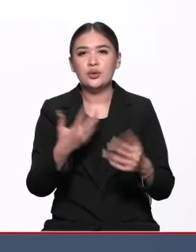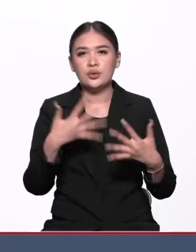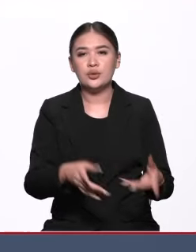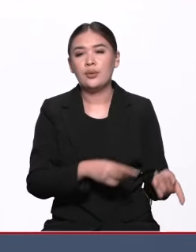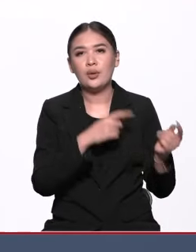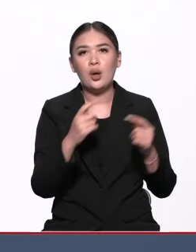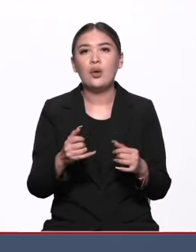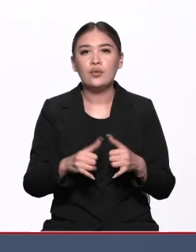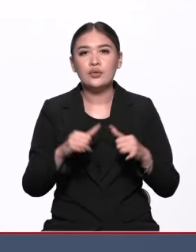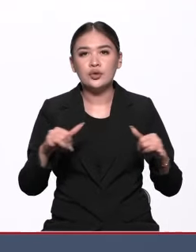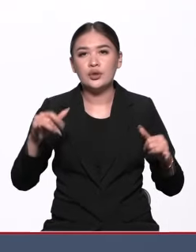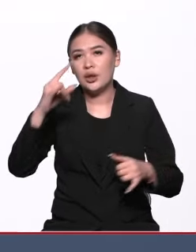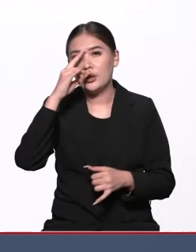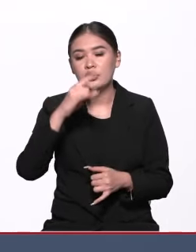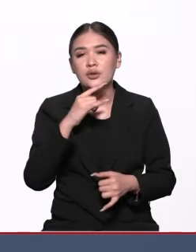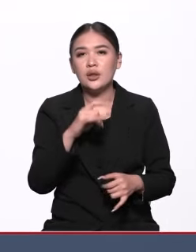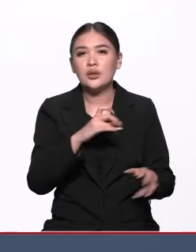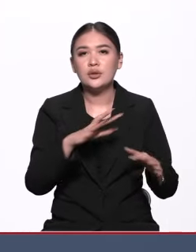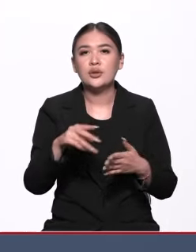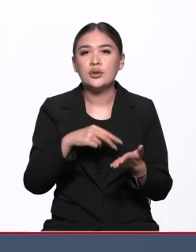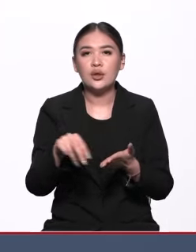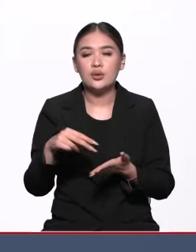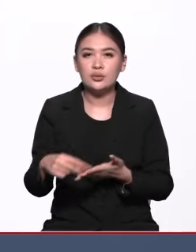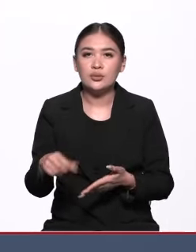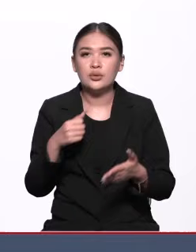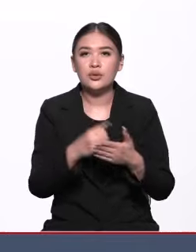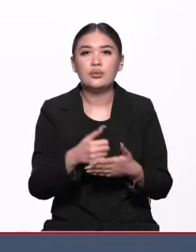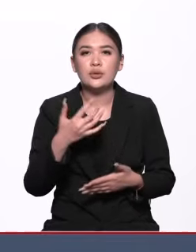к увеличению доли казахстанского содержания в закупках до